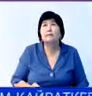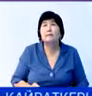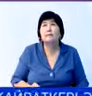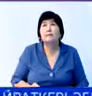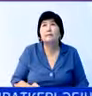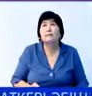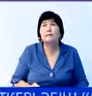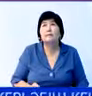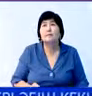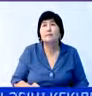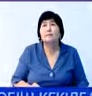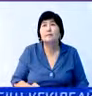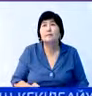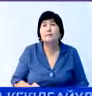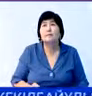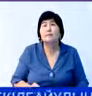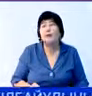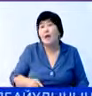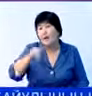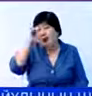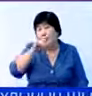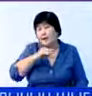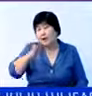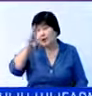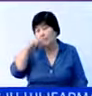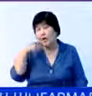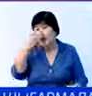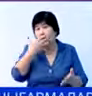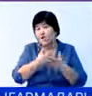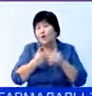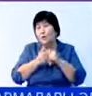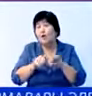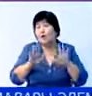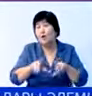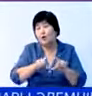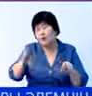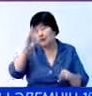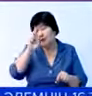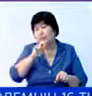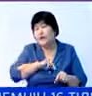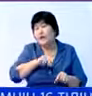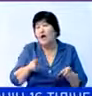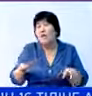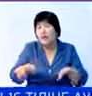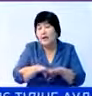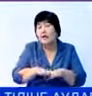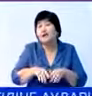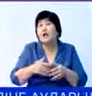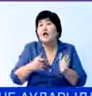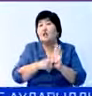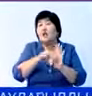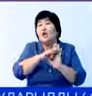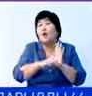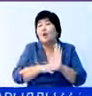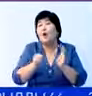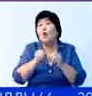типовых документов в 7 направлениях. Қазақстандық мемлекеттік жекеменшік әріптестік орталығы мемлекеттік мекемелермен бірлесіп, жеті бағытқа сәйкес